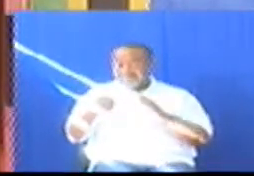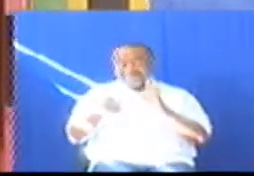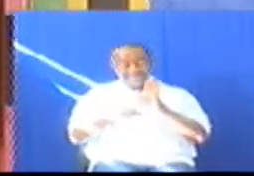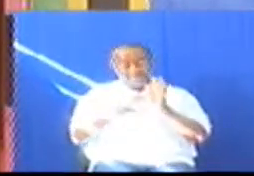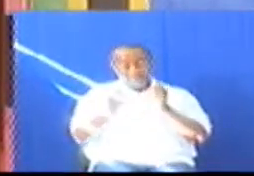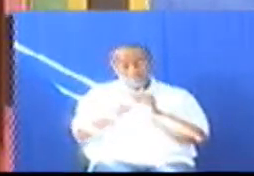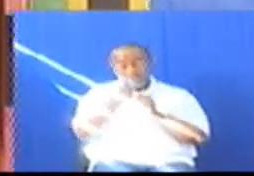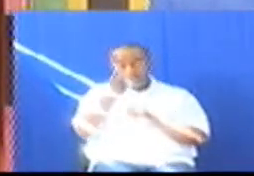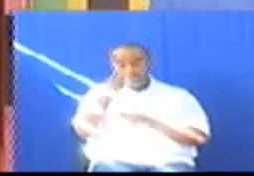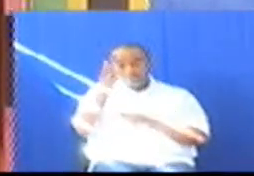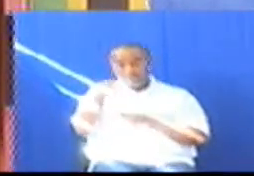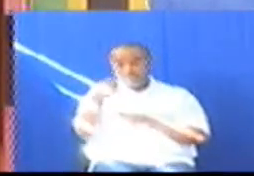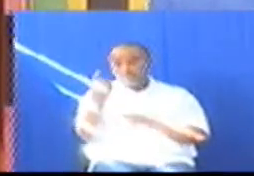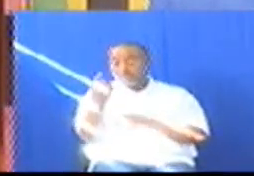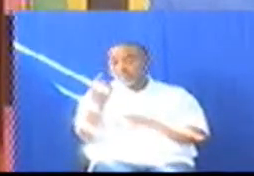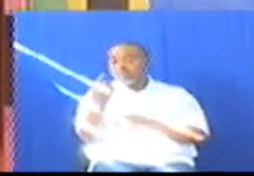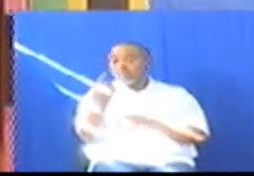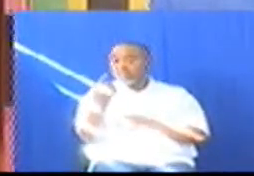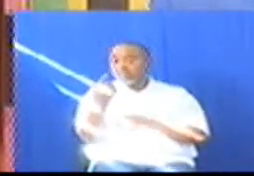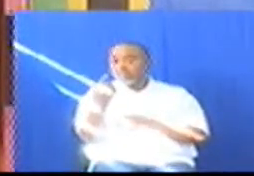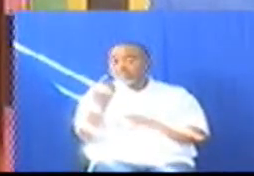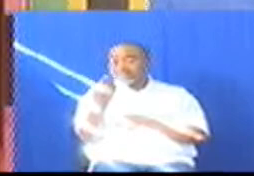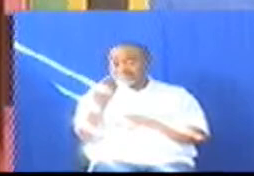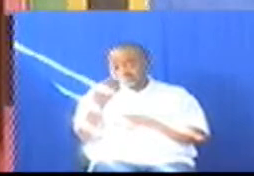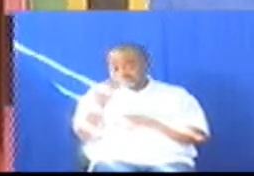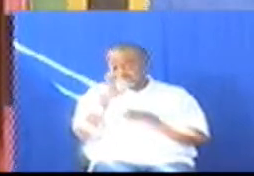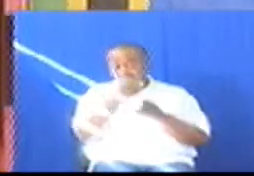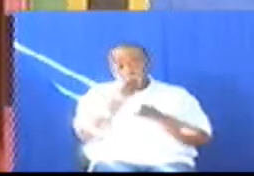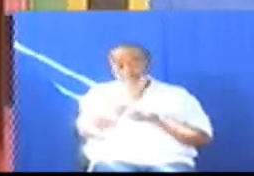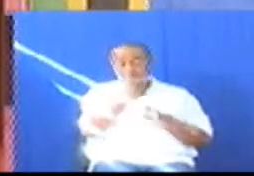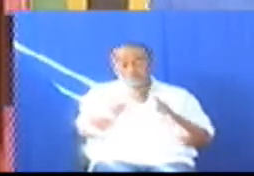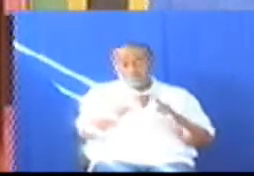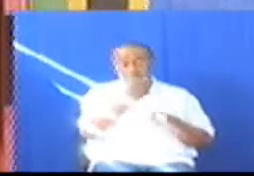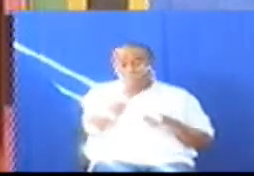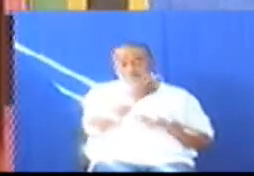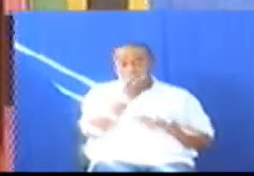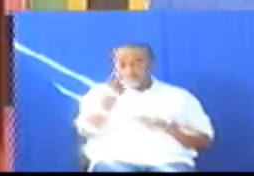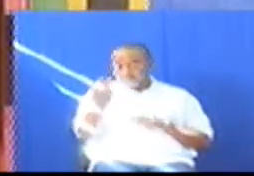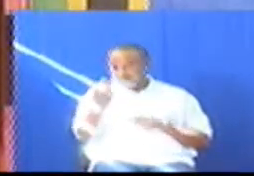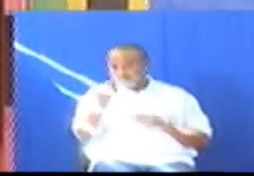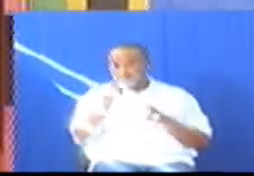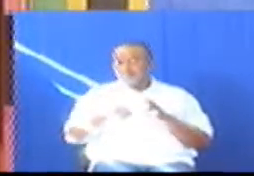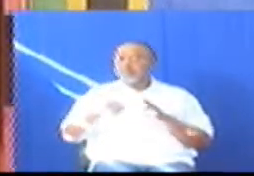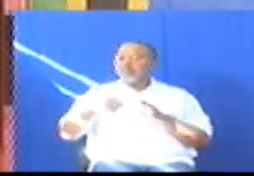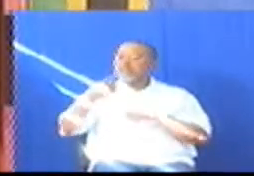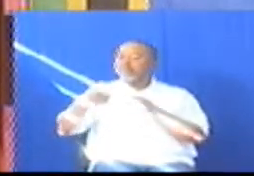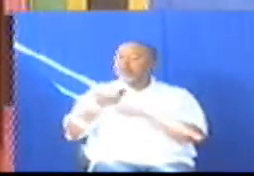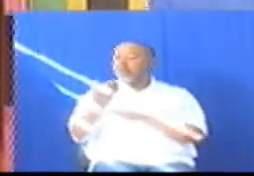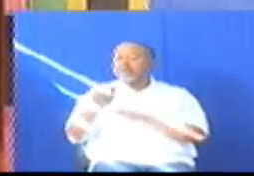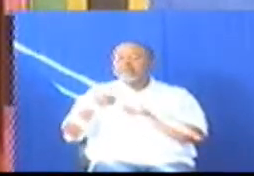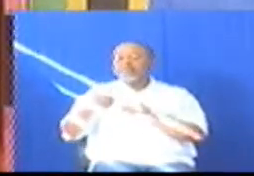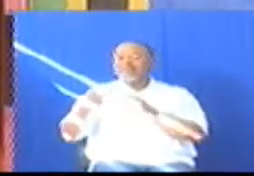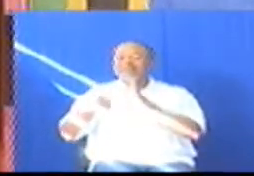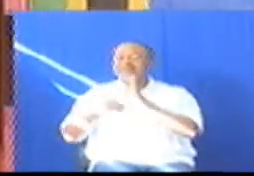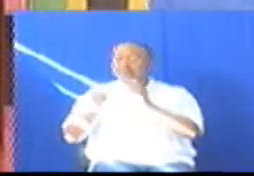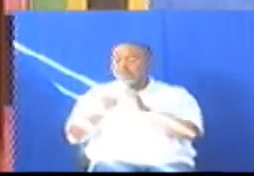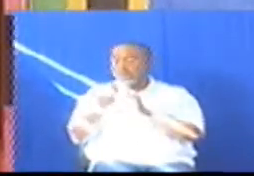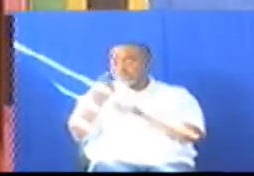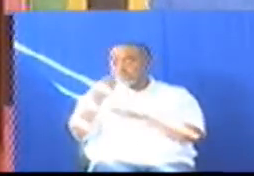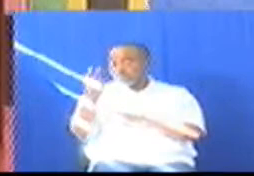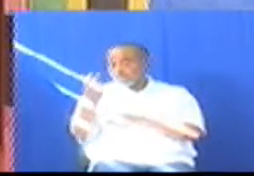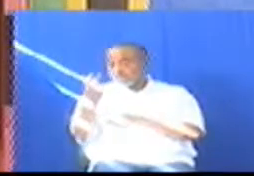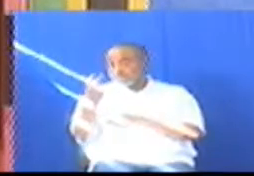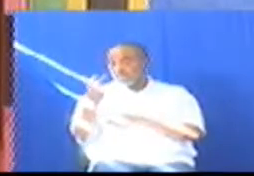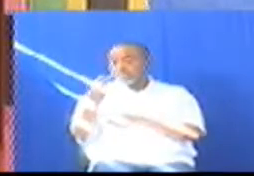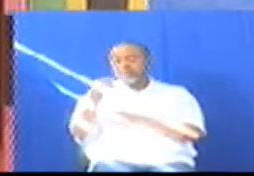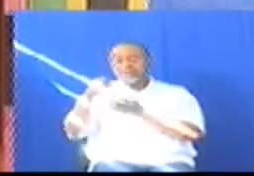711.1 wenye thamani ya shilingi bilioni 142 na mradi 711.2